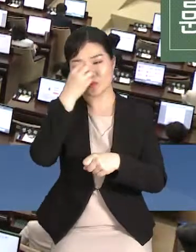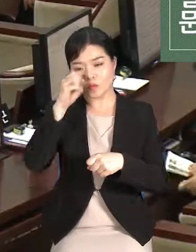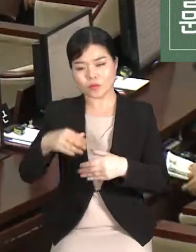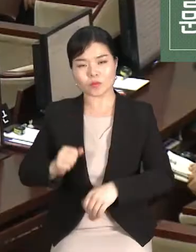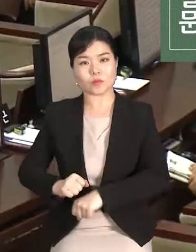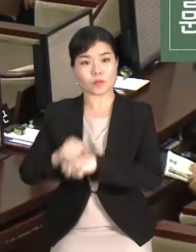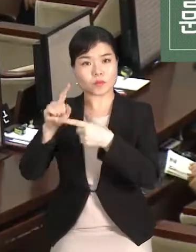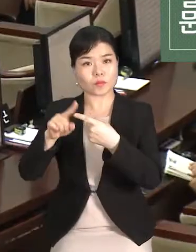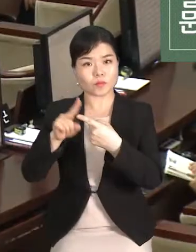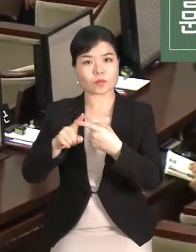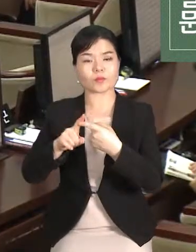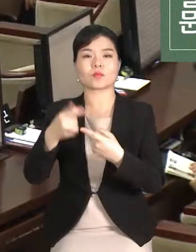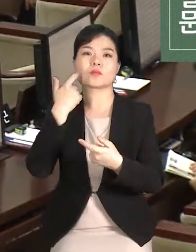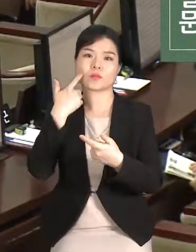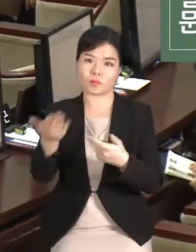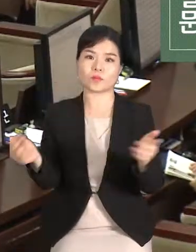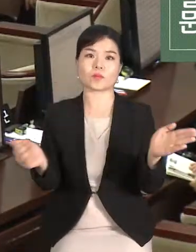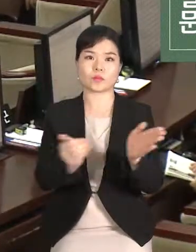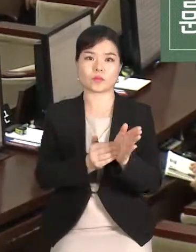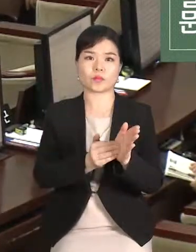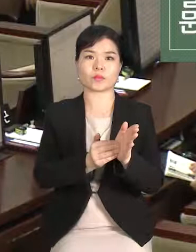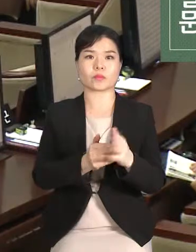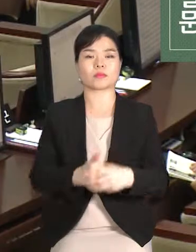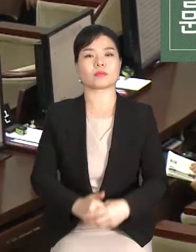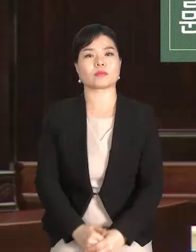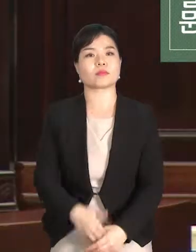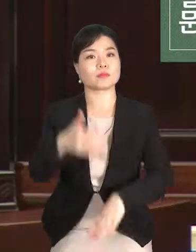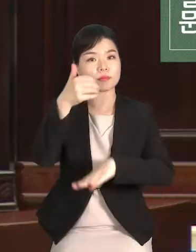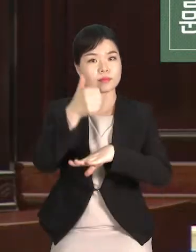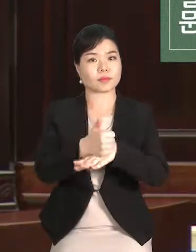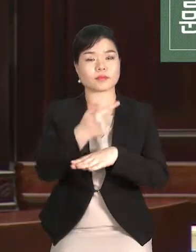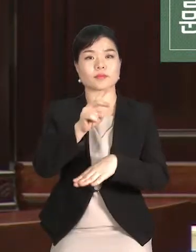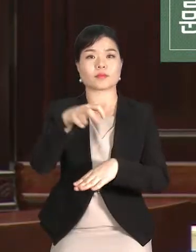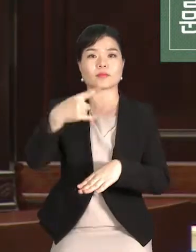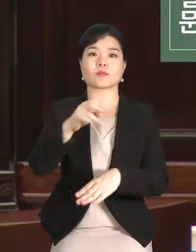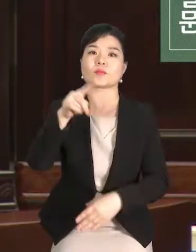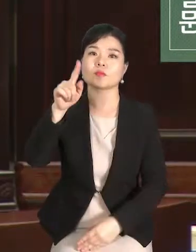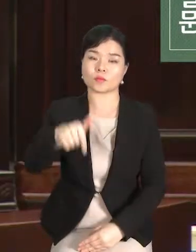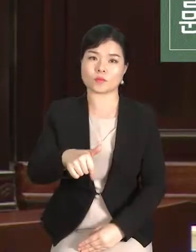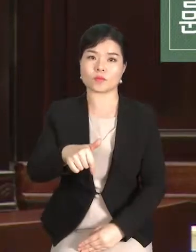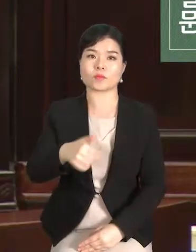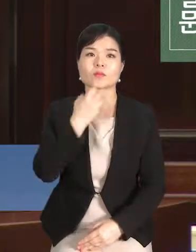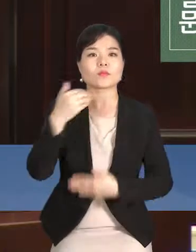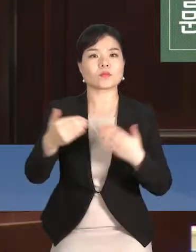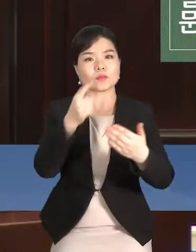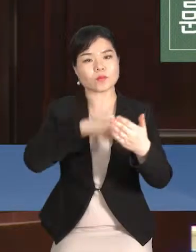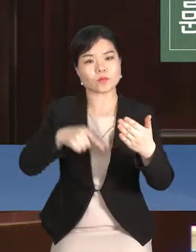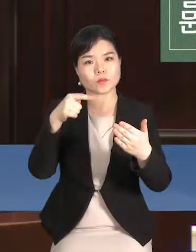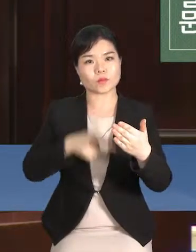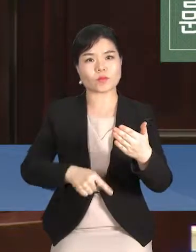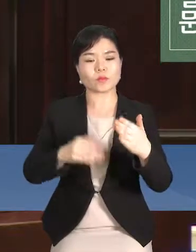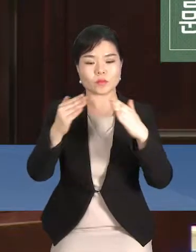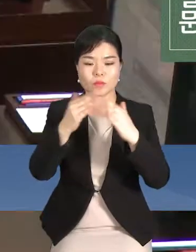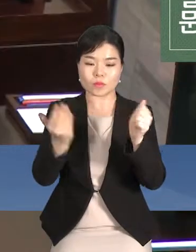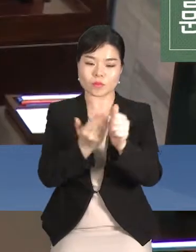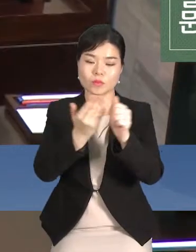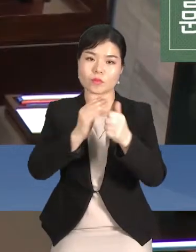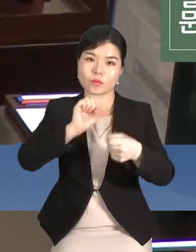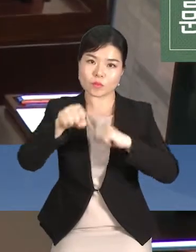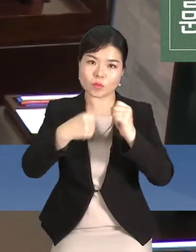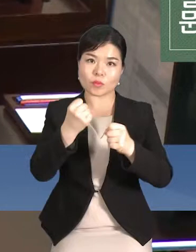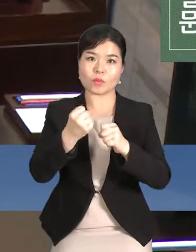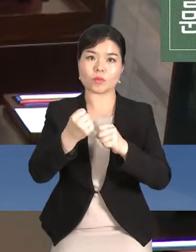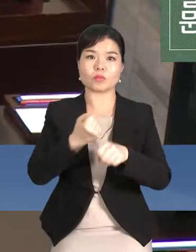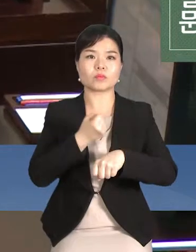선정 지연 문제에 대해 질문했습니다. 마지막으로 남종석 의원은 경기도 내 가축 전염병 대책 및